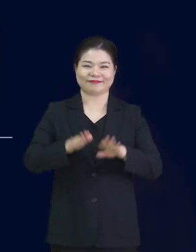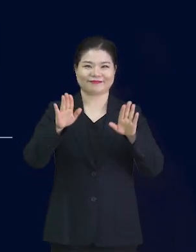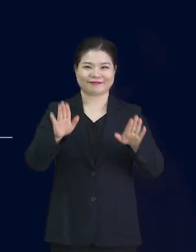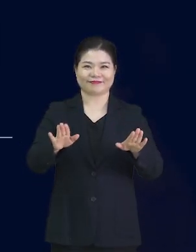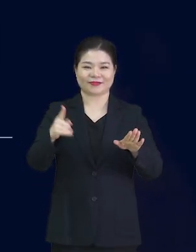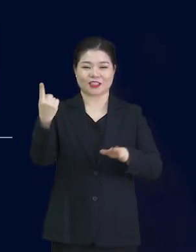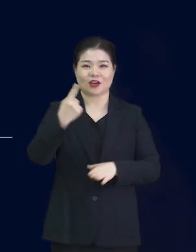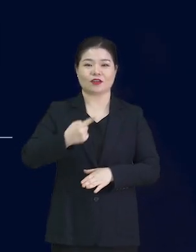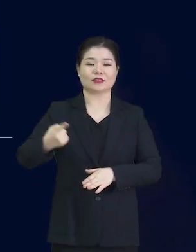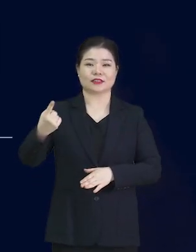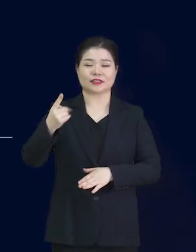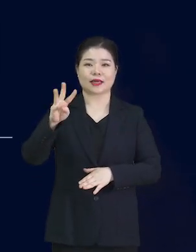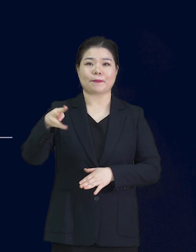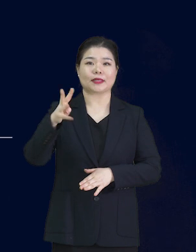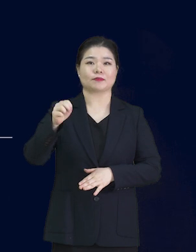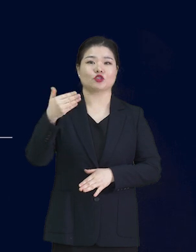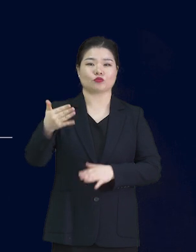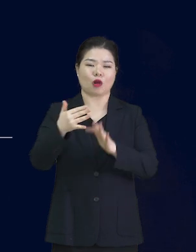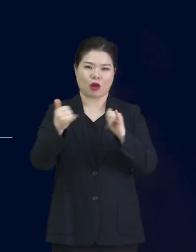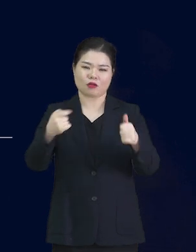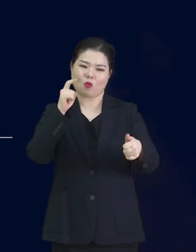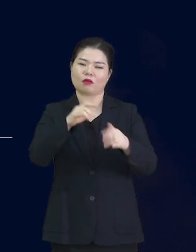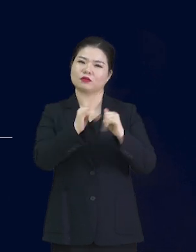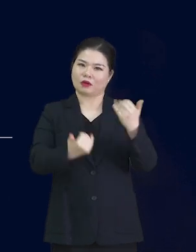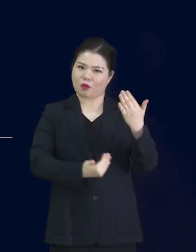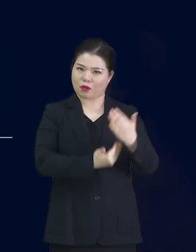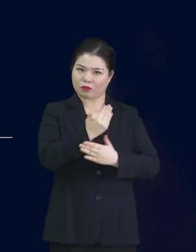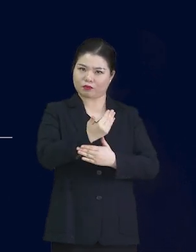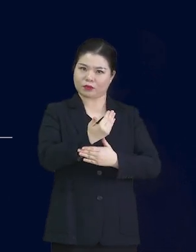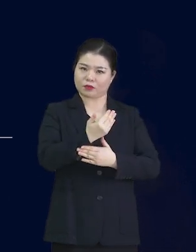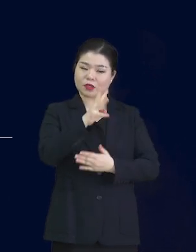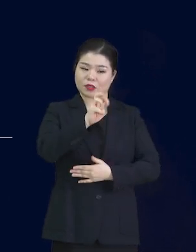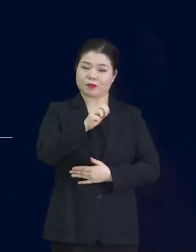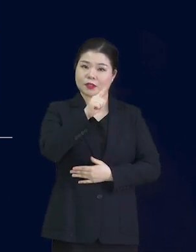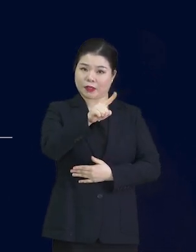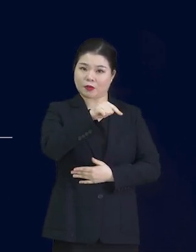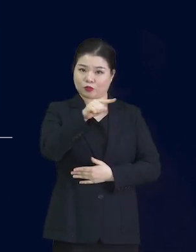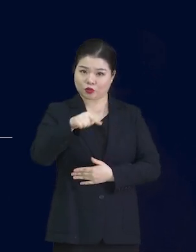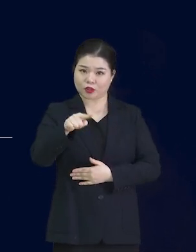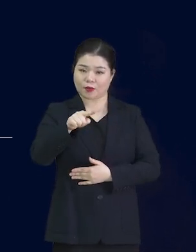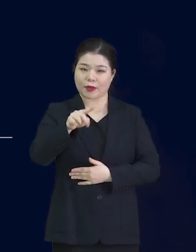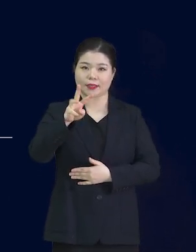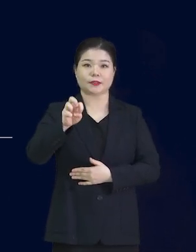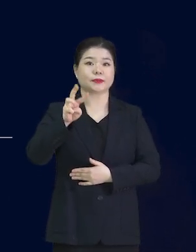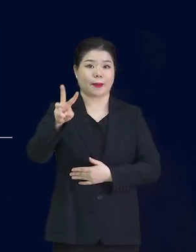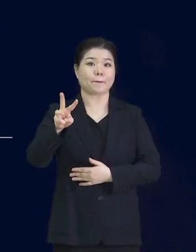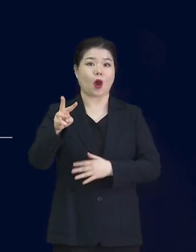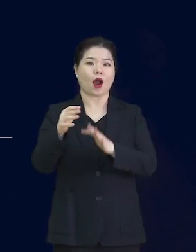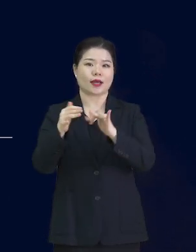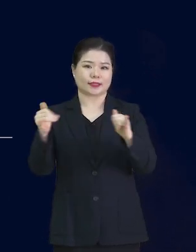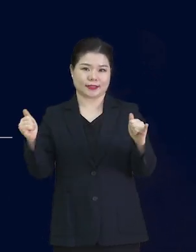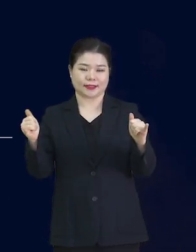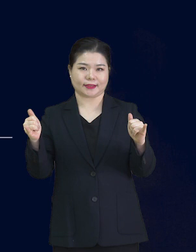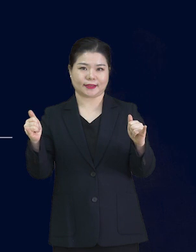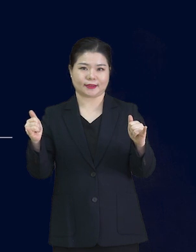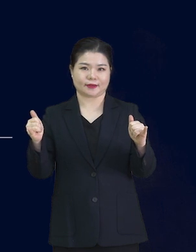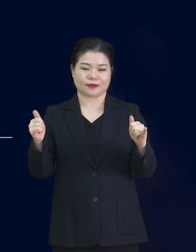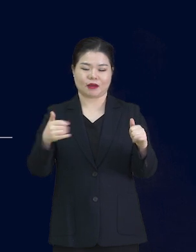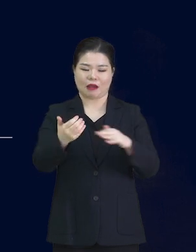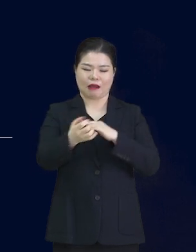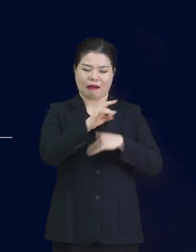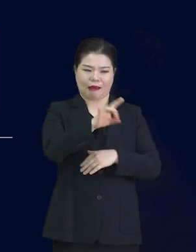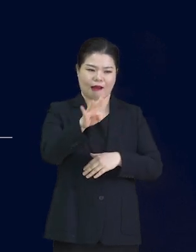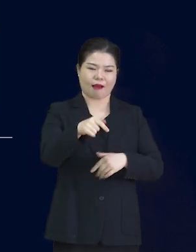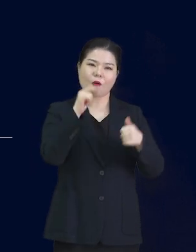오늘 1339번까지 확진자가 나왔습니다. 1331번부터 1333번까지는 각각